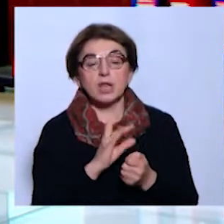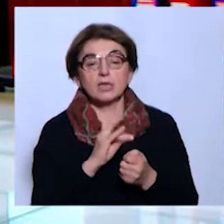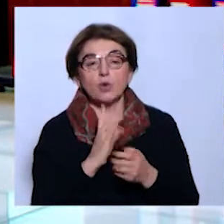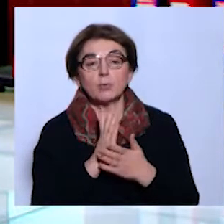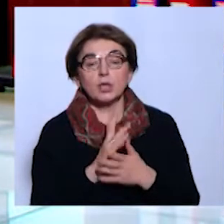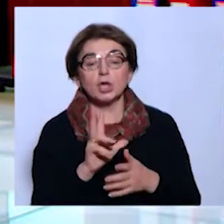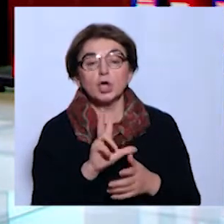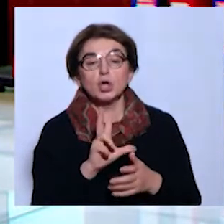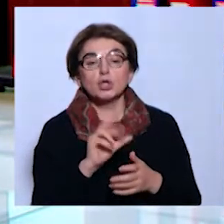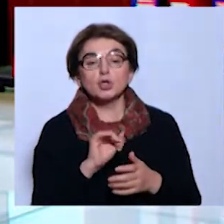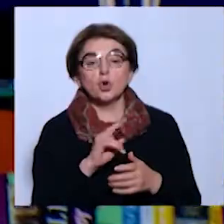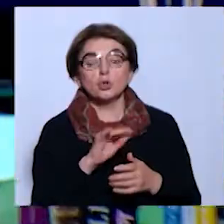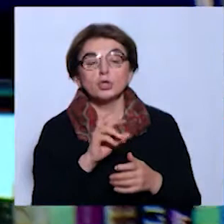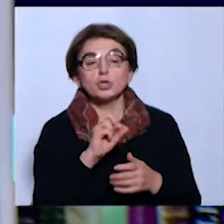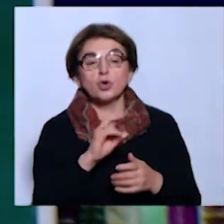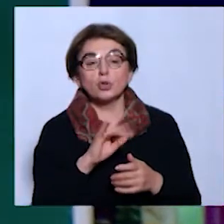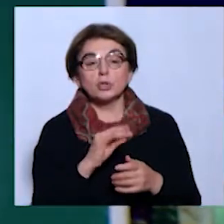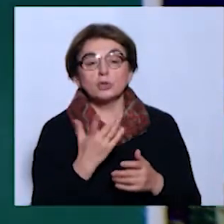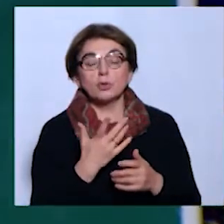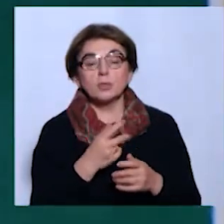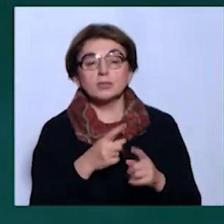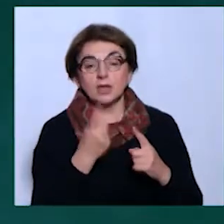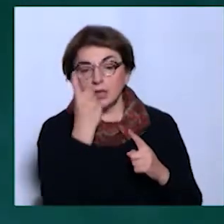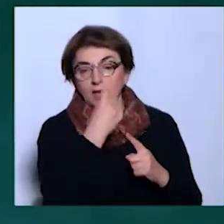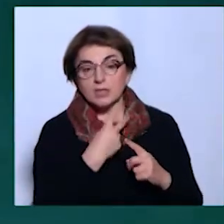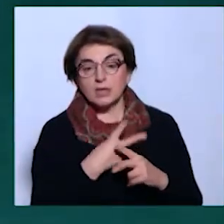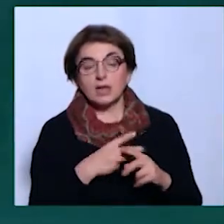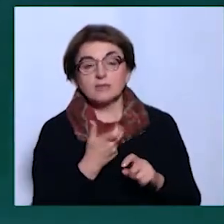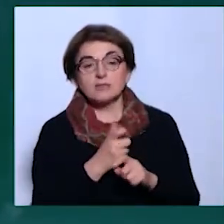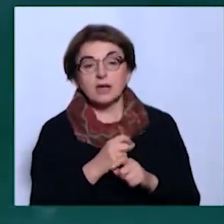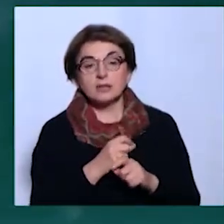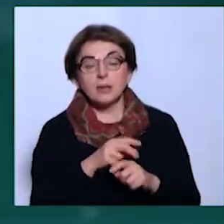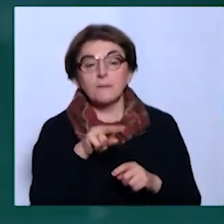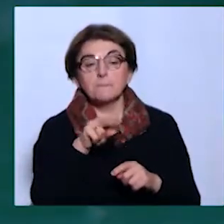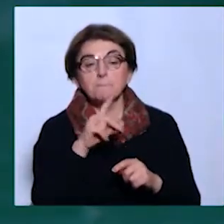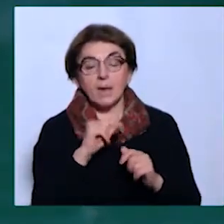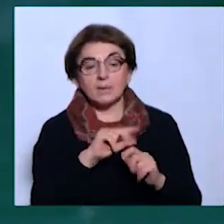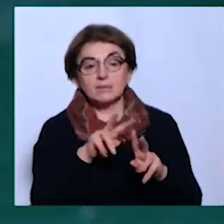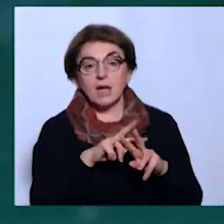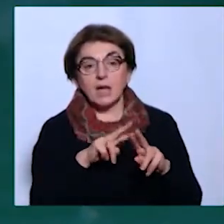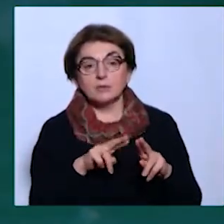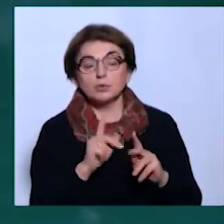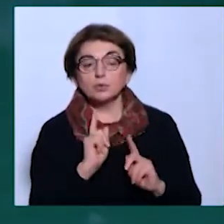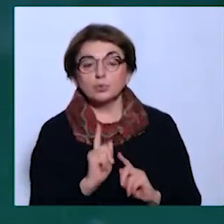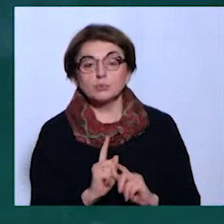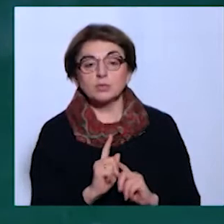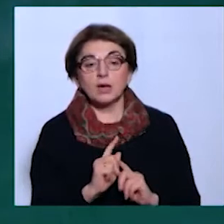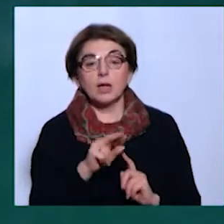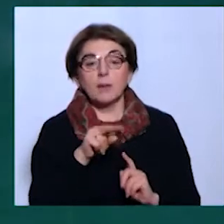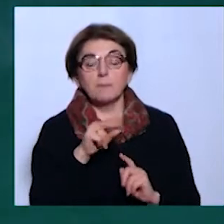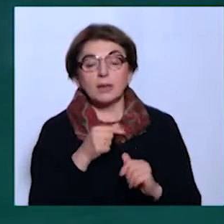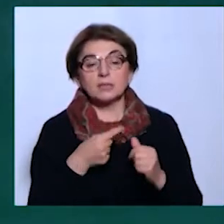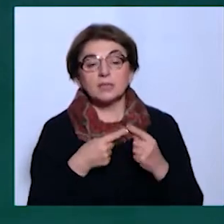ჭოტი. ჭოტი, როგორც ნაყოფი, ძალიან გავს პარკს, თუმცა